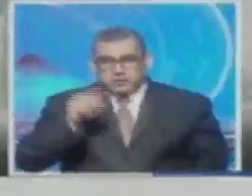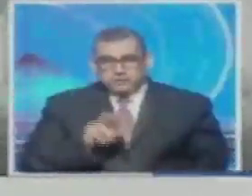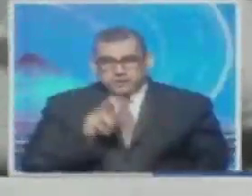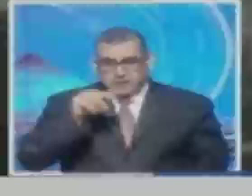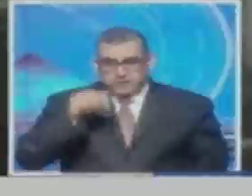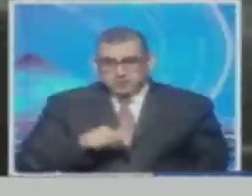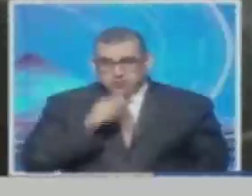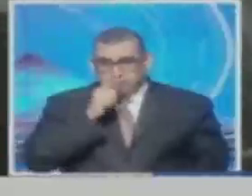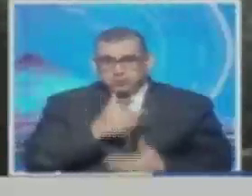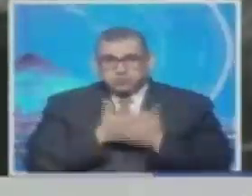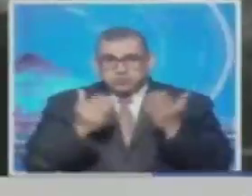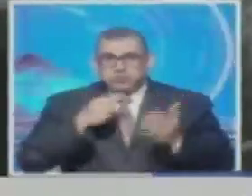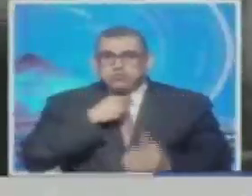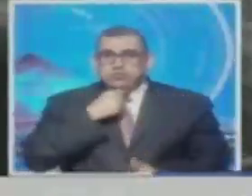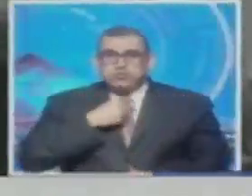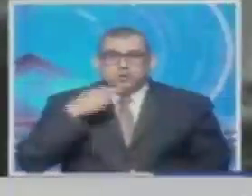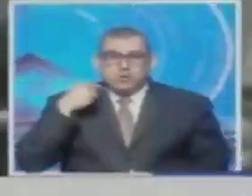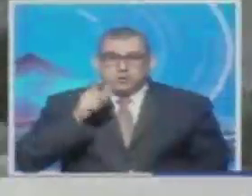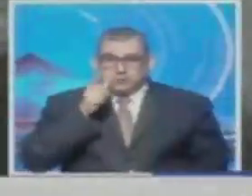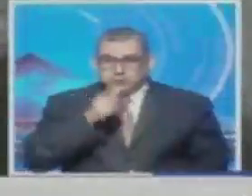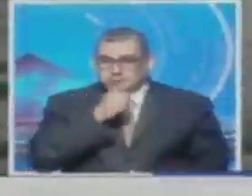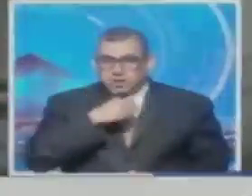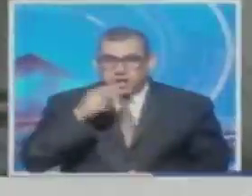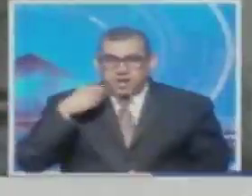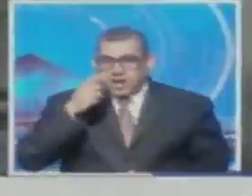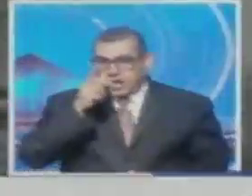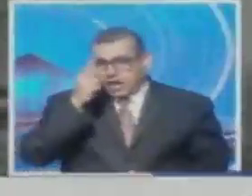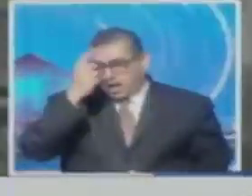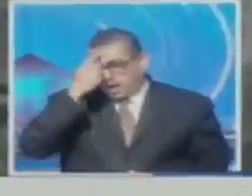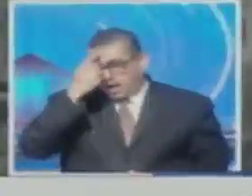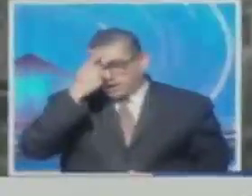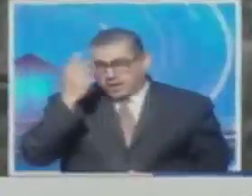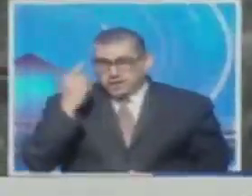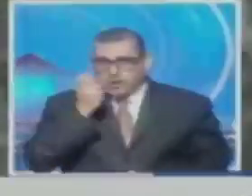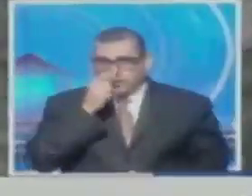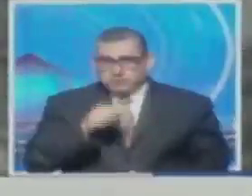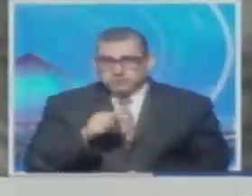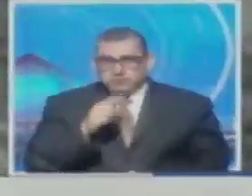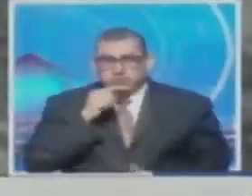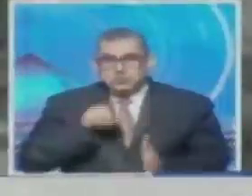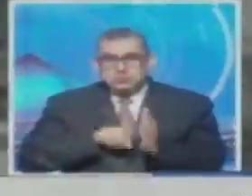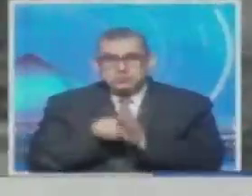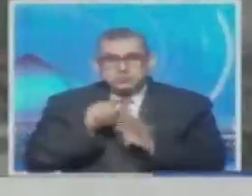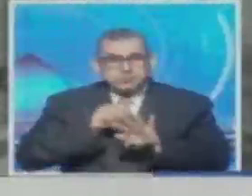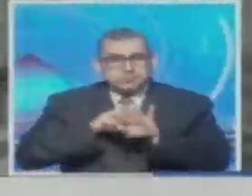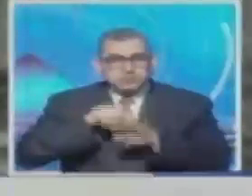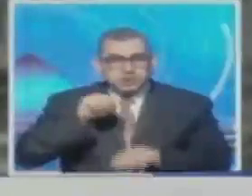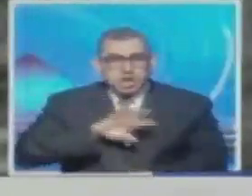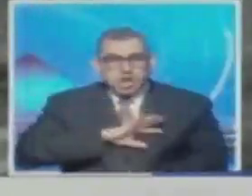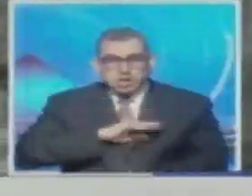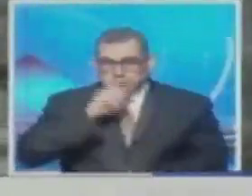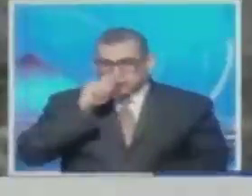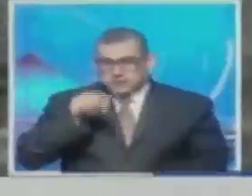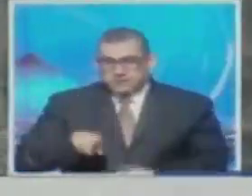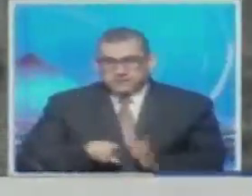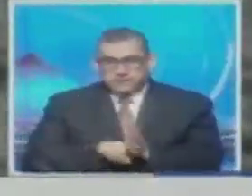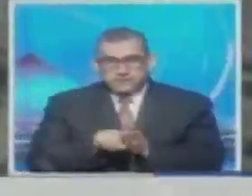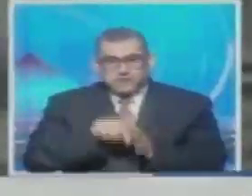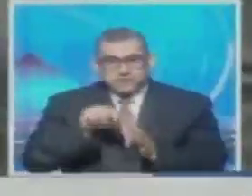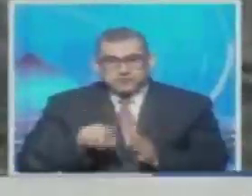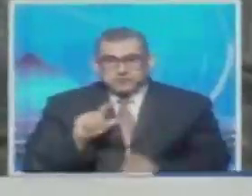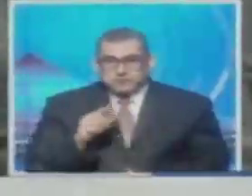يوليو بصوت البكباشي أنور السادات. وتآمر الخونة على الجيش